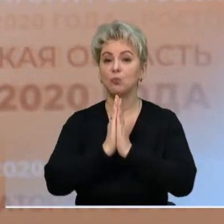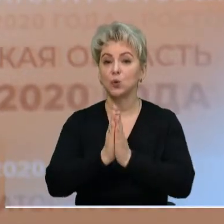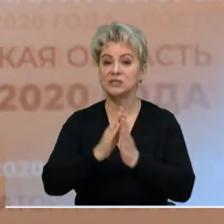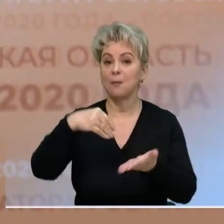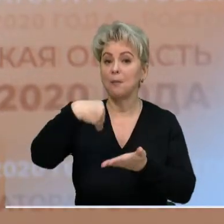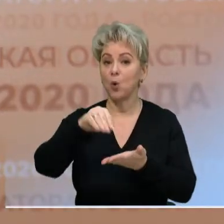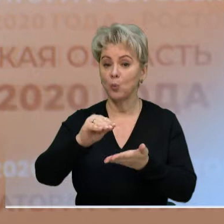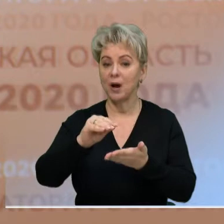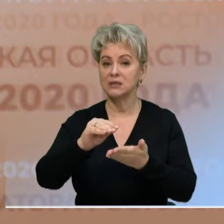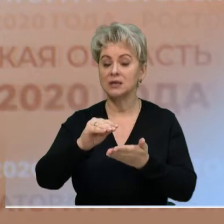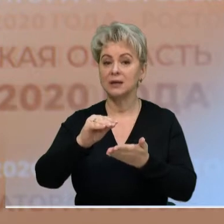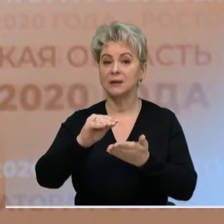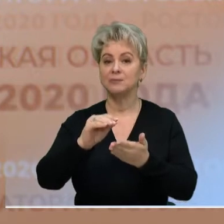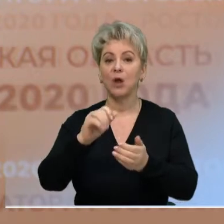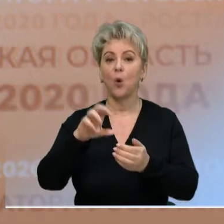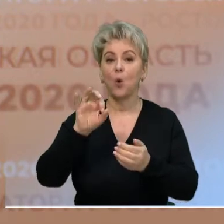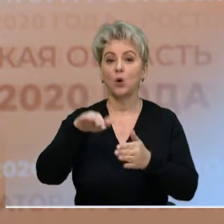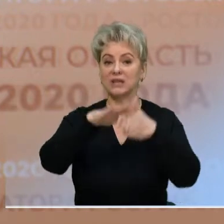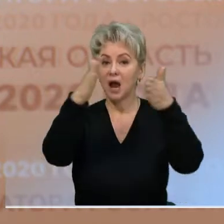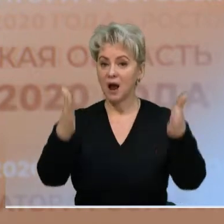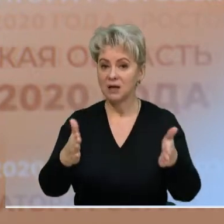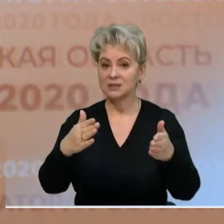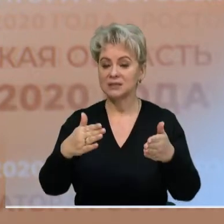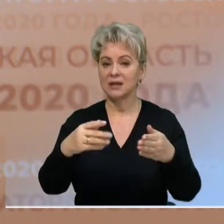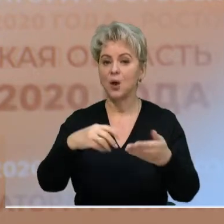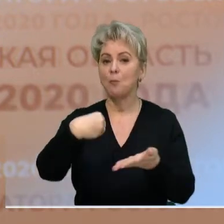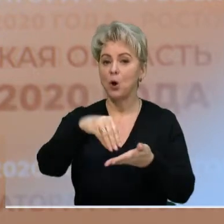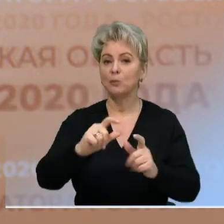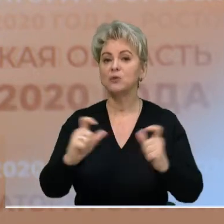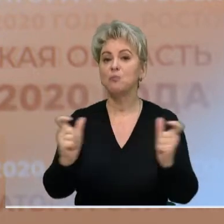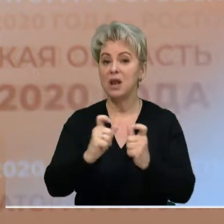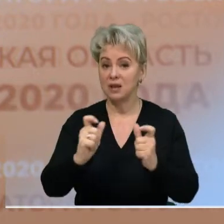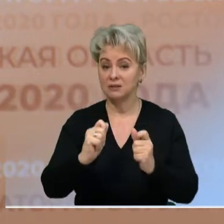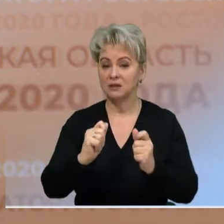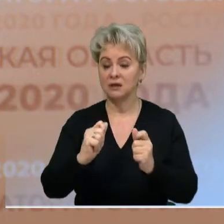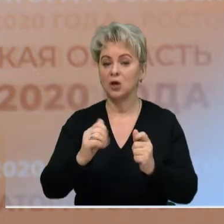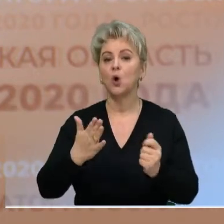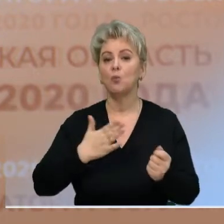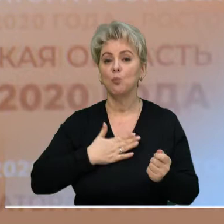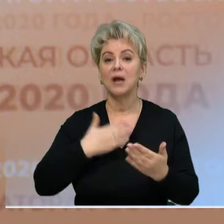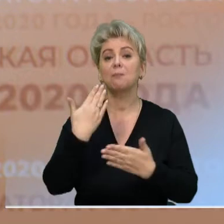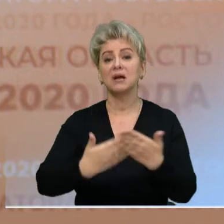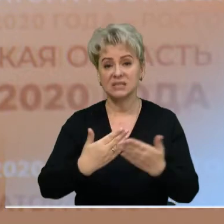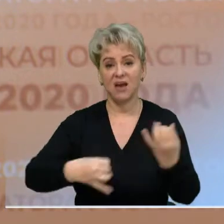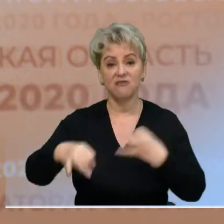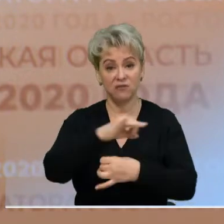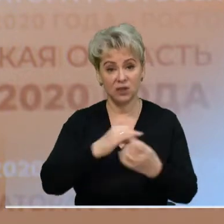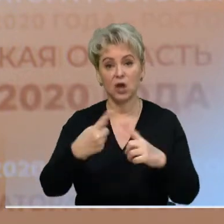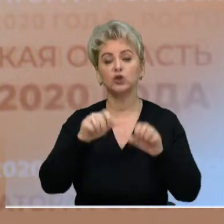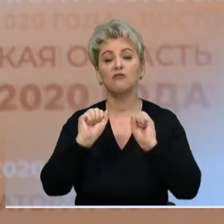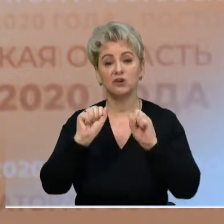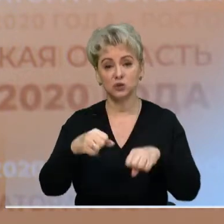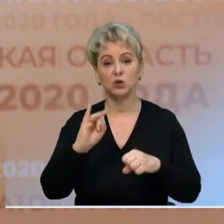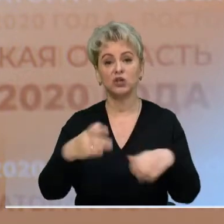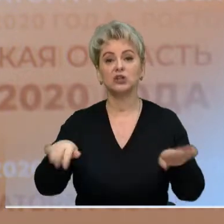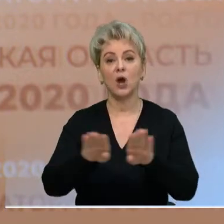просьбой приобретать от кассы, открыть для приобретения билетов. Мы посоветовались, это возможно,